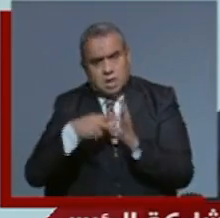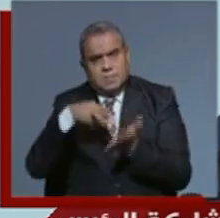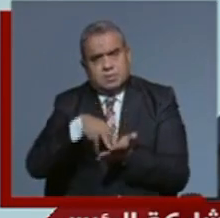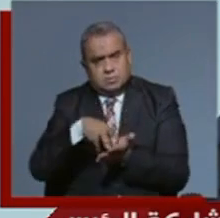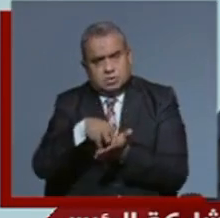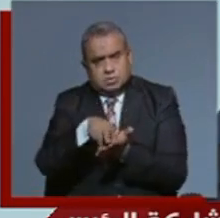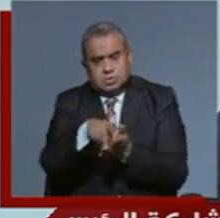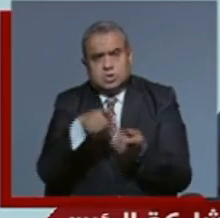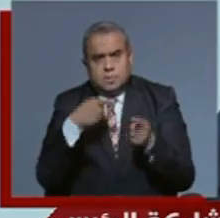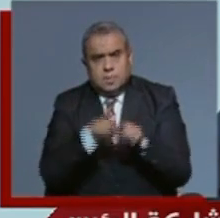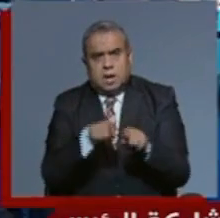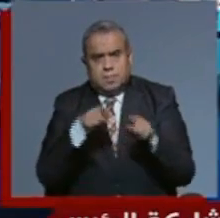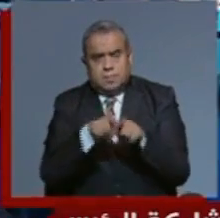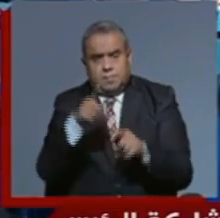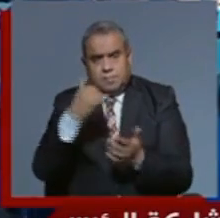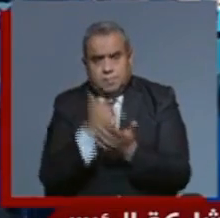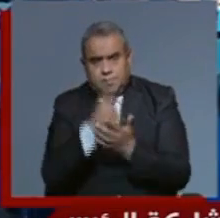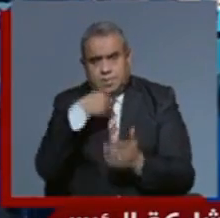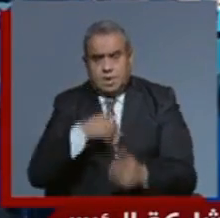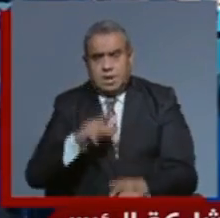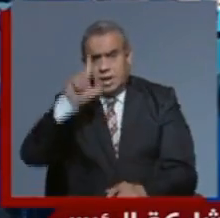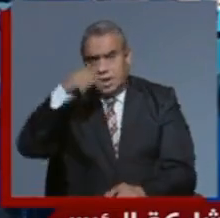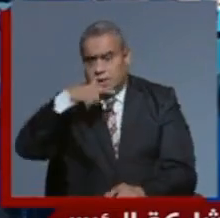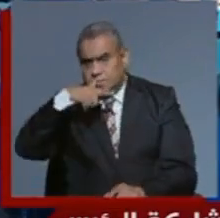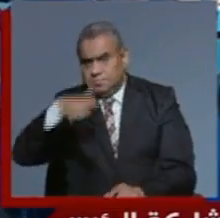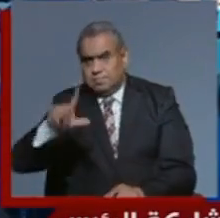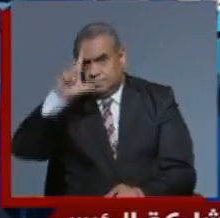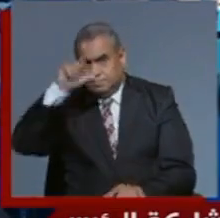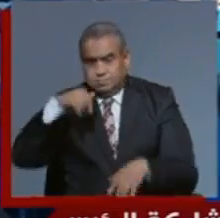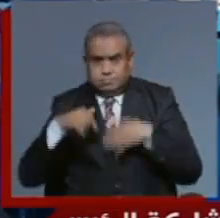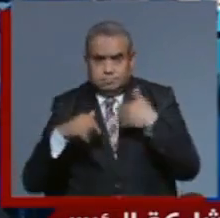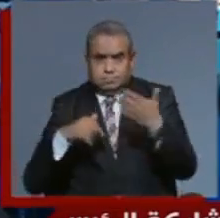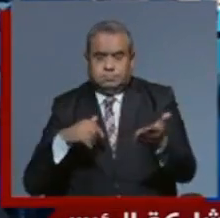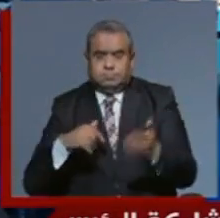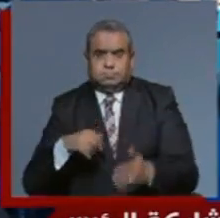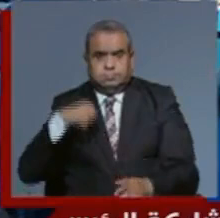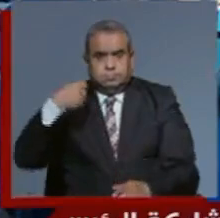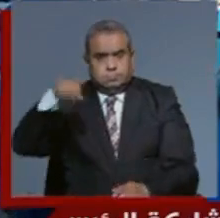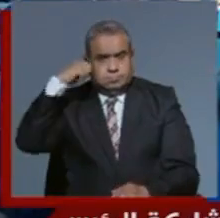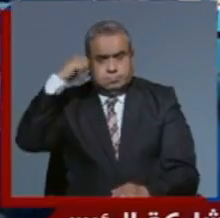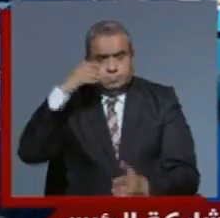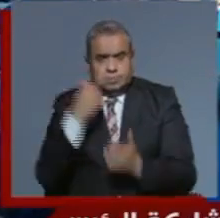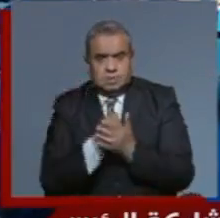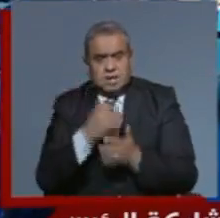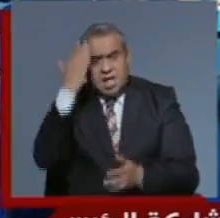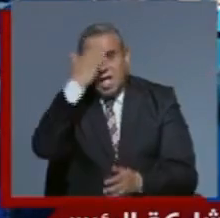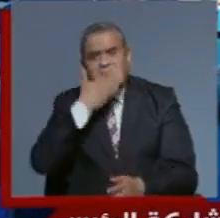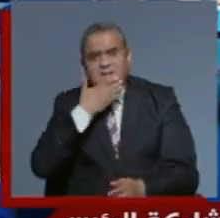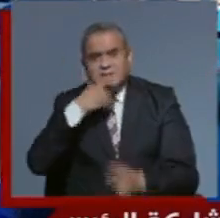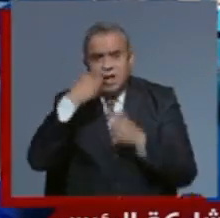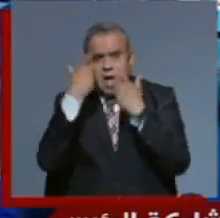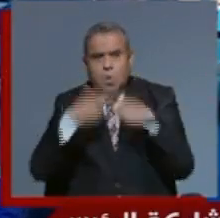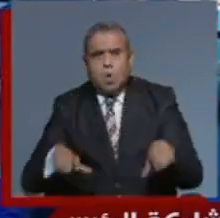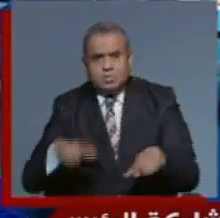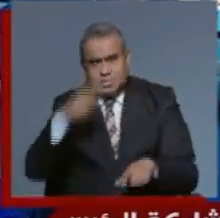فأنا ألقي القلم إلى فخامة رئيس جمهورية أفريقيا الوسطى.